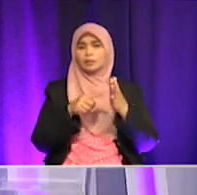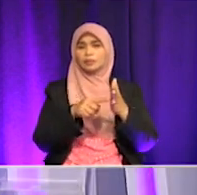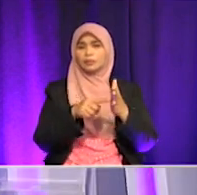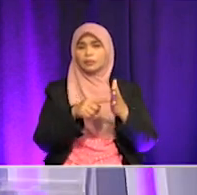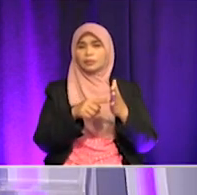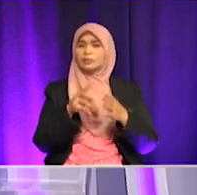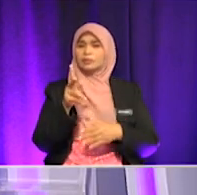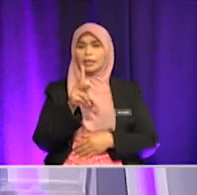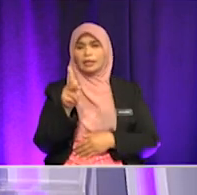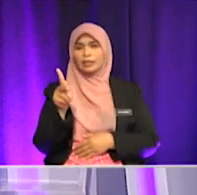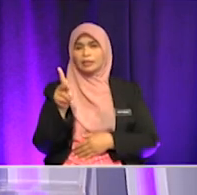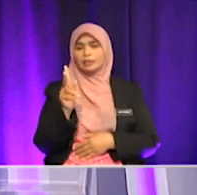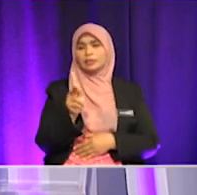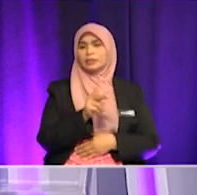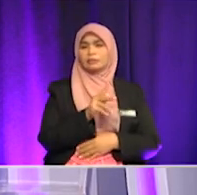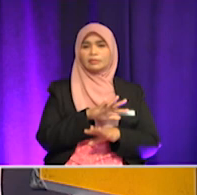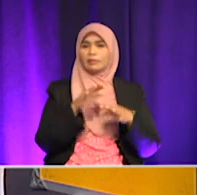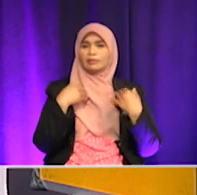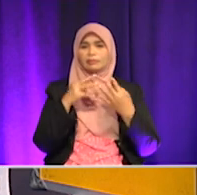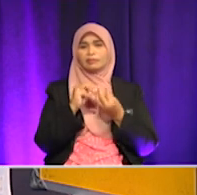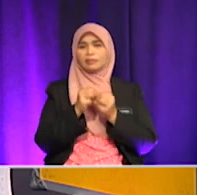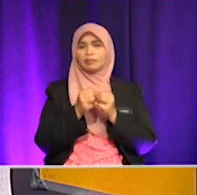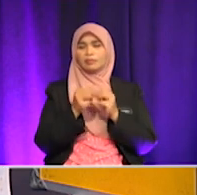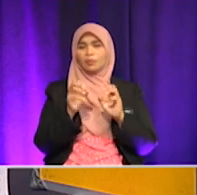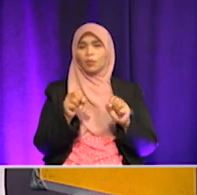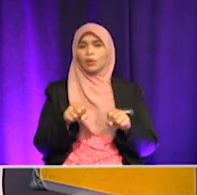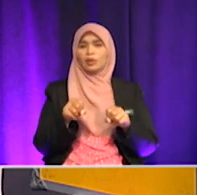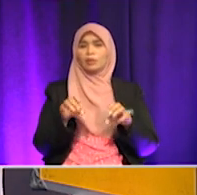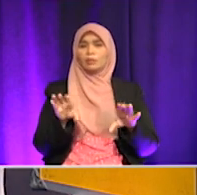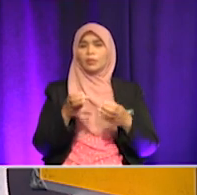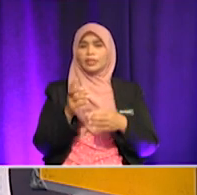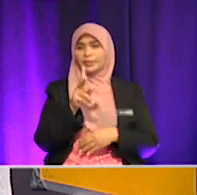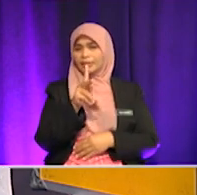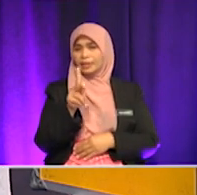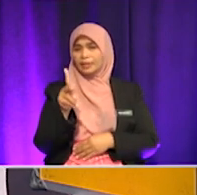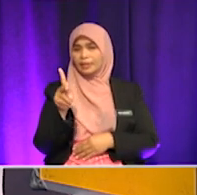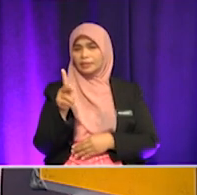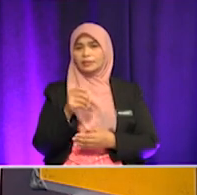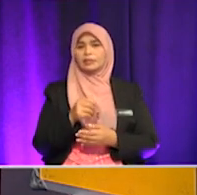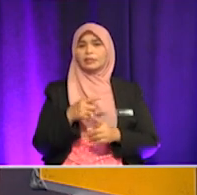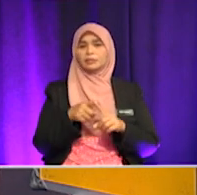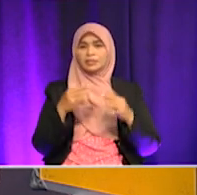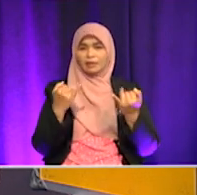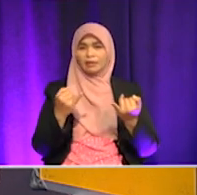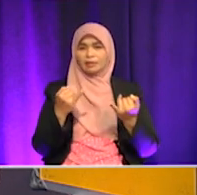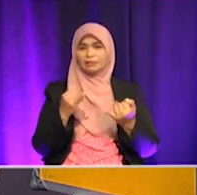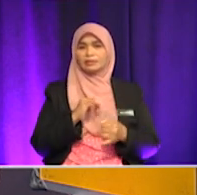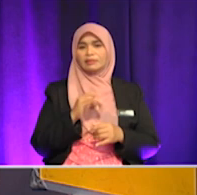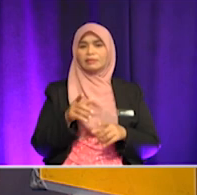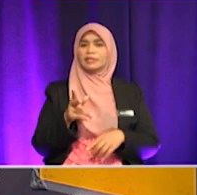juga. Tak ada masalah. Betul, tak ada masalah. Kalau macam soalan tadi, saya letakkan di sebelah kanan. Okay, kalau yang ini, saya letakkan di sebelah